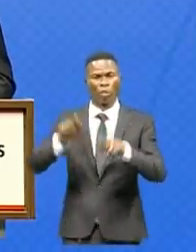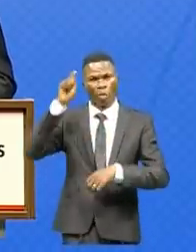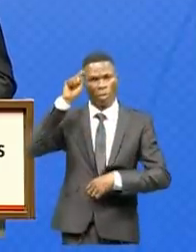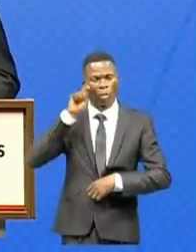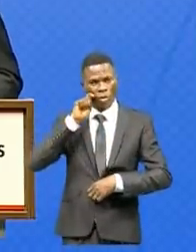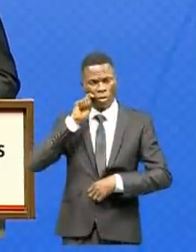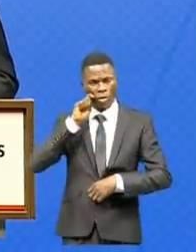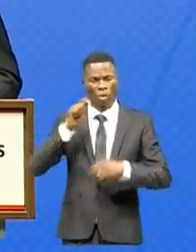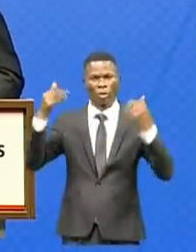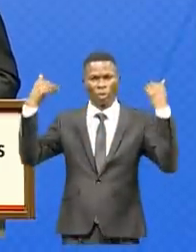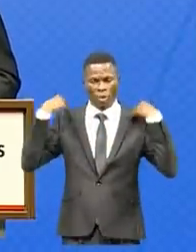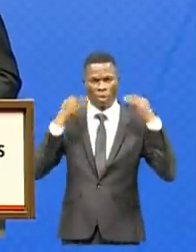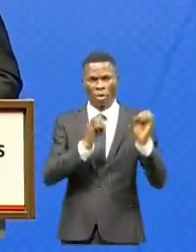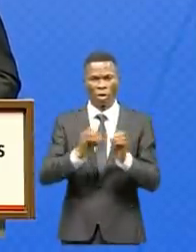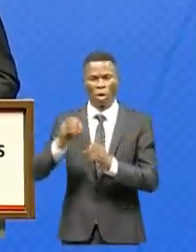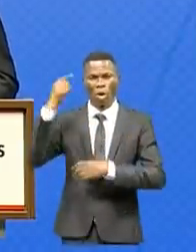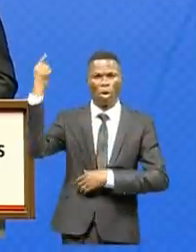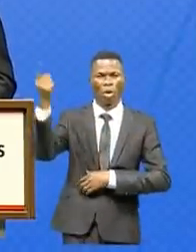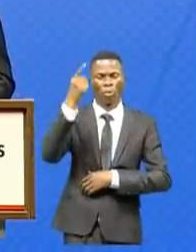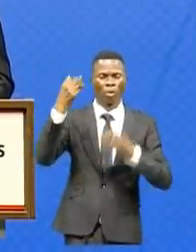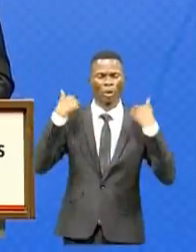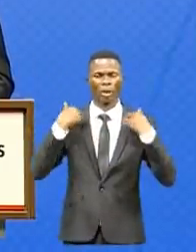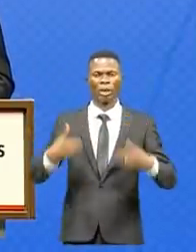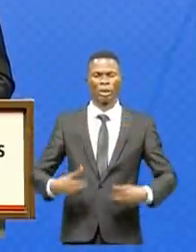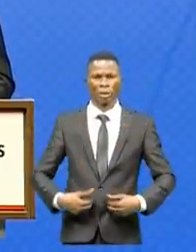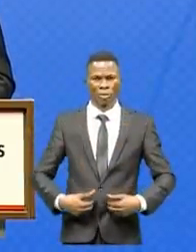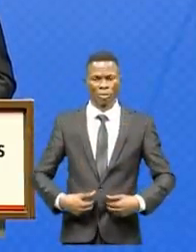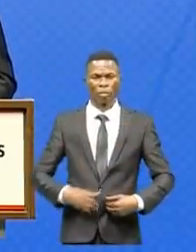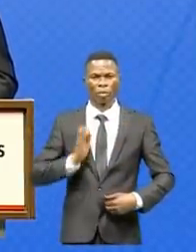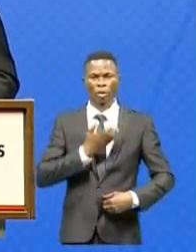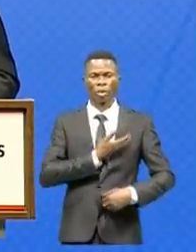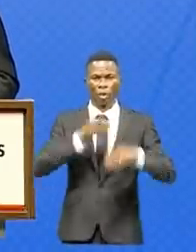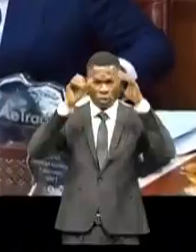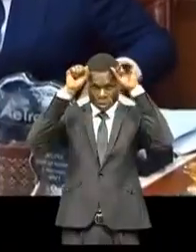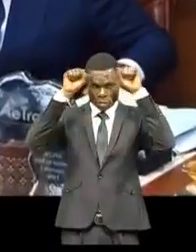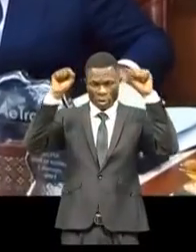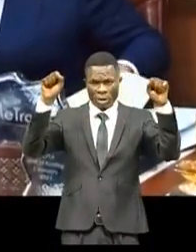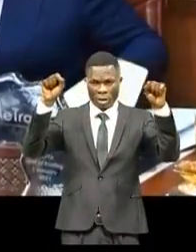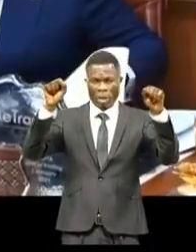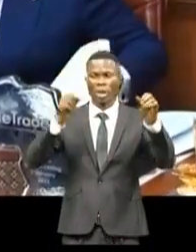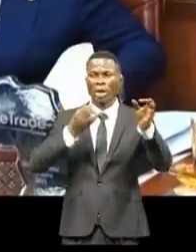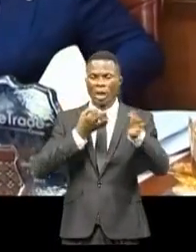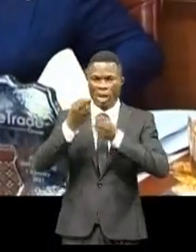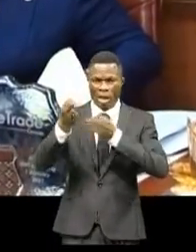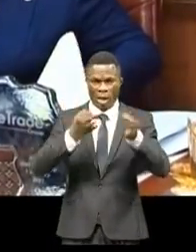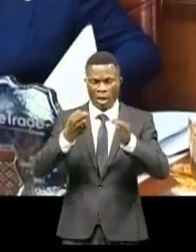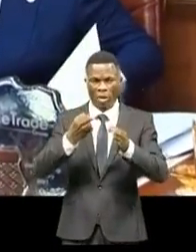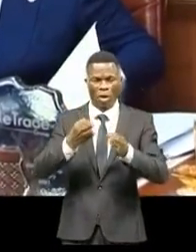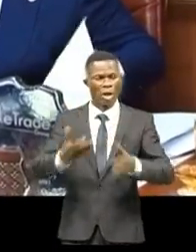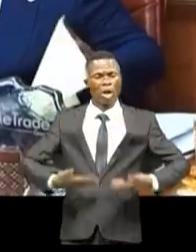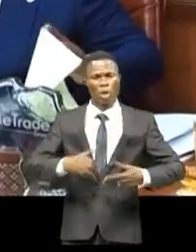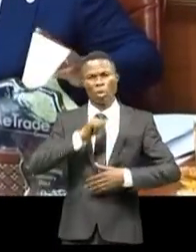les agents de l'Organisation mondiale de la santé. Le président de la République a exprimé son